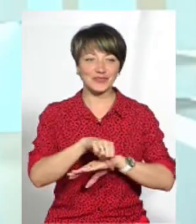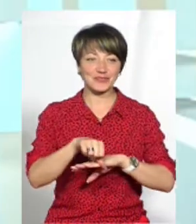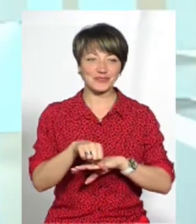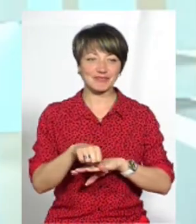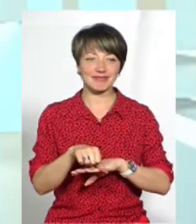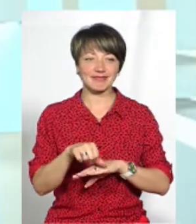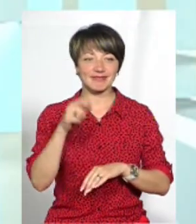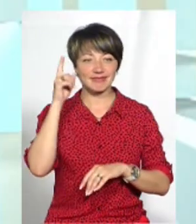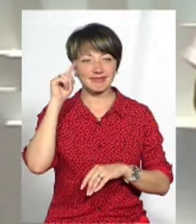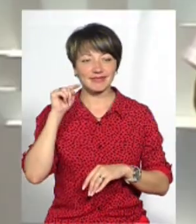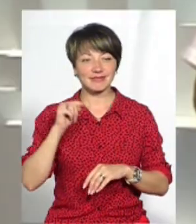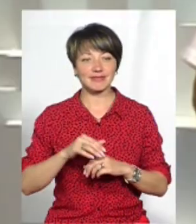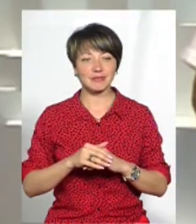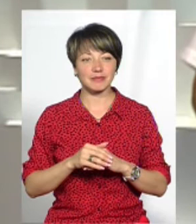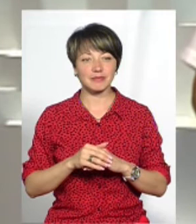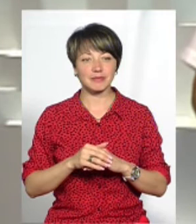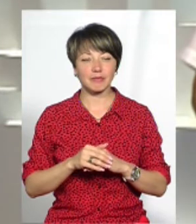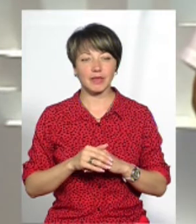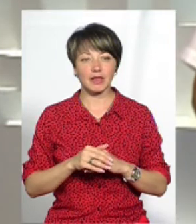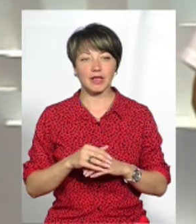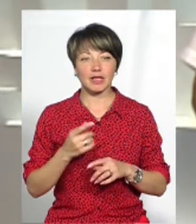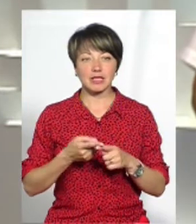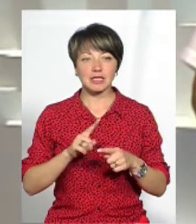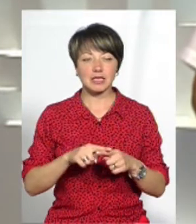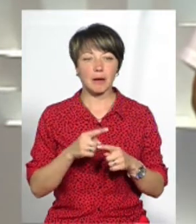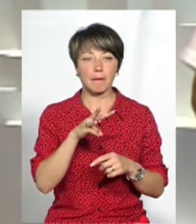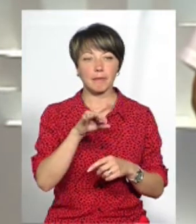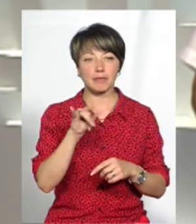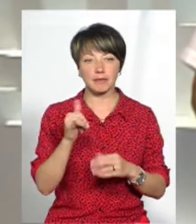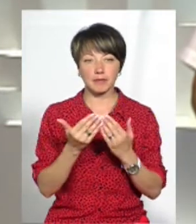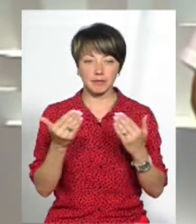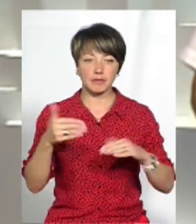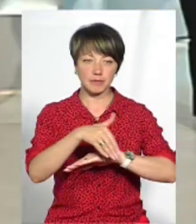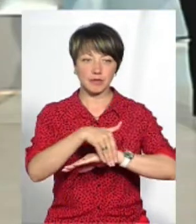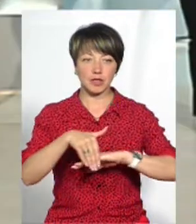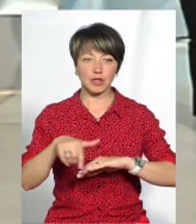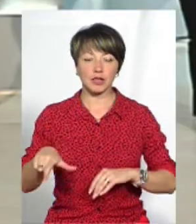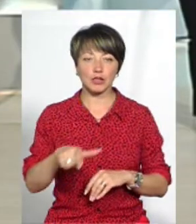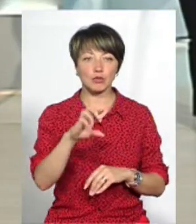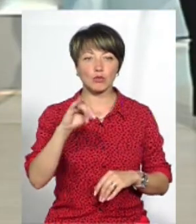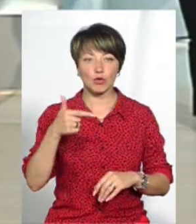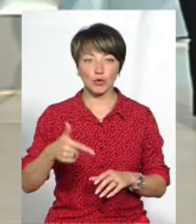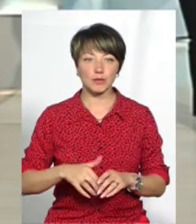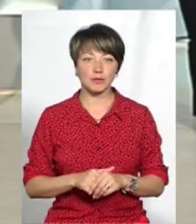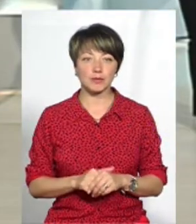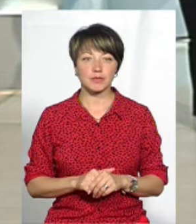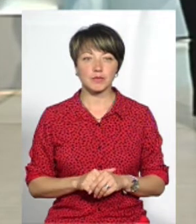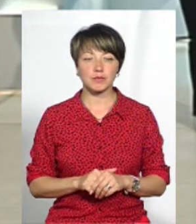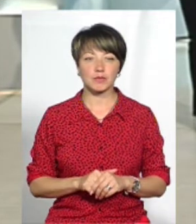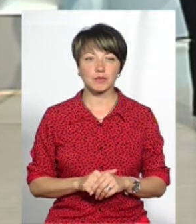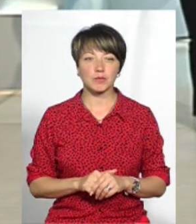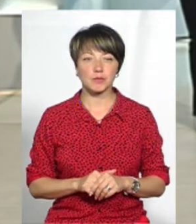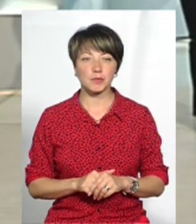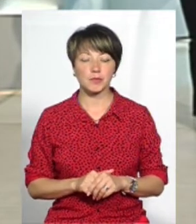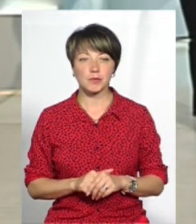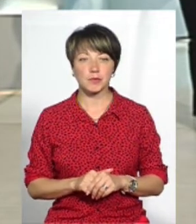не побачиш, тільки якщо... Але якщо я не помиляюсь, то це проспект Миру, здається. Ну, по річці Південний Буг, можна сказати,